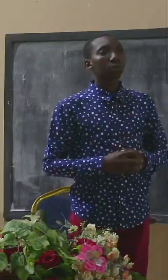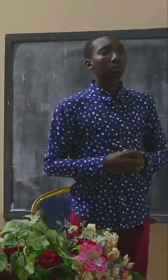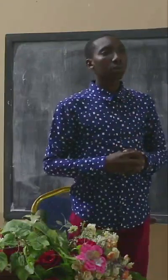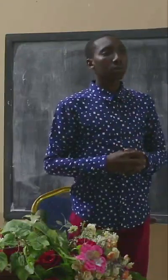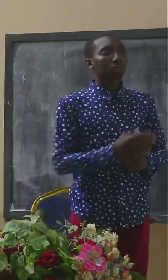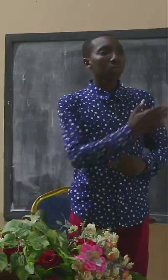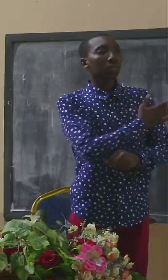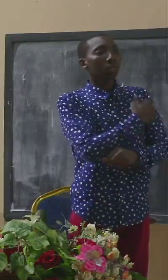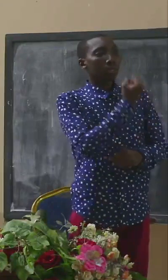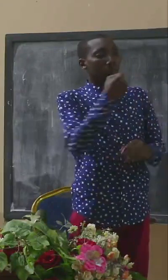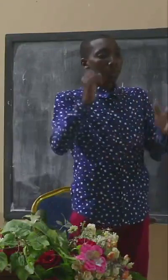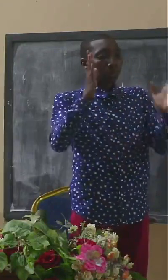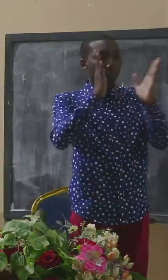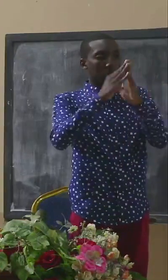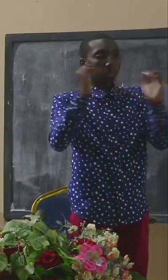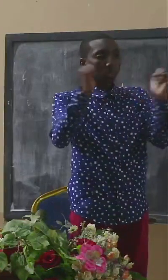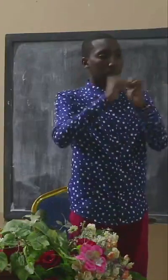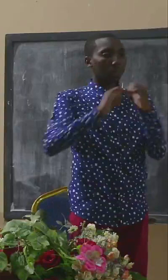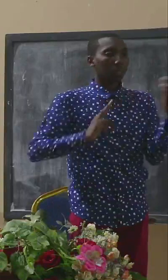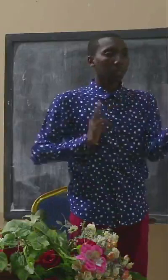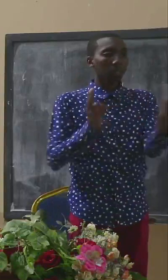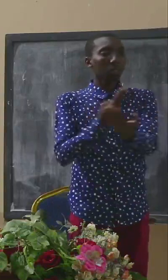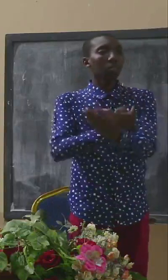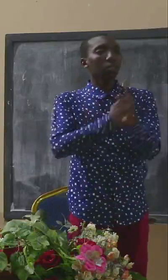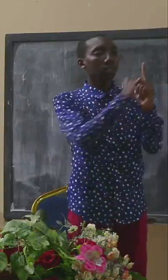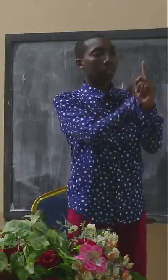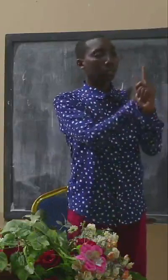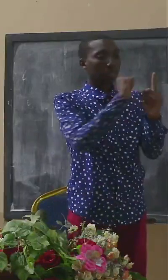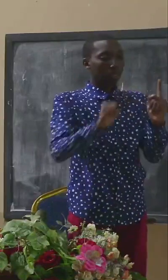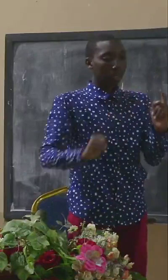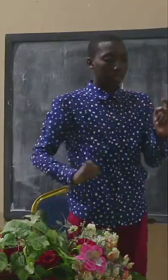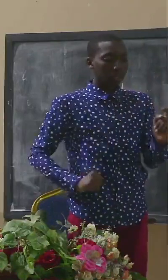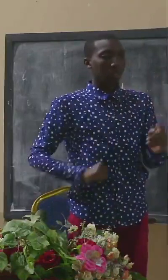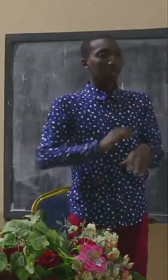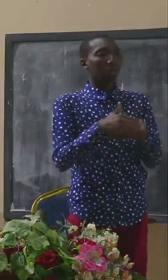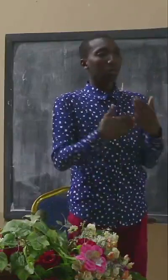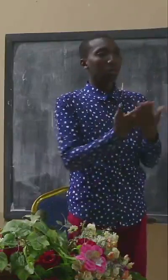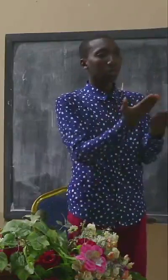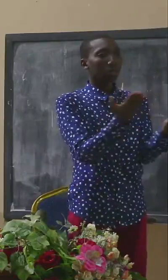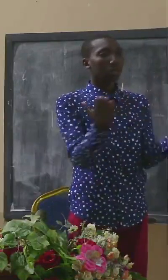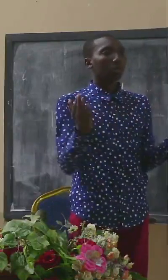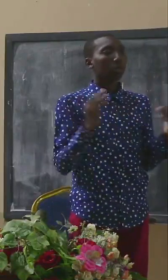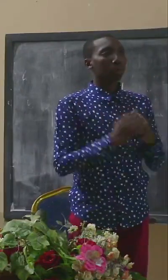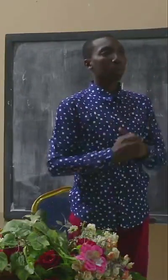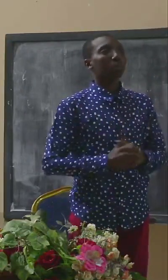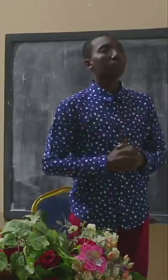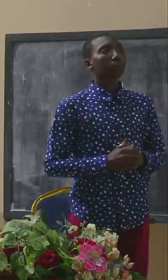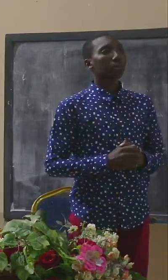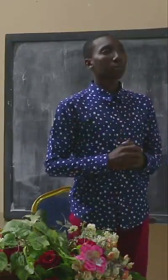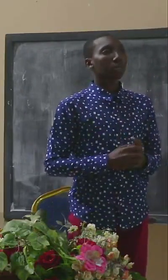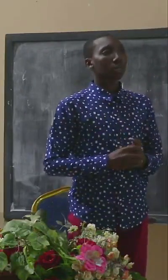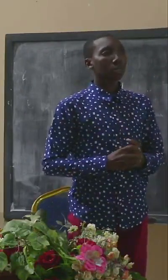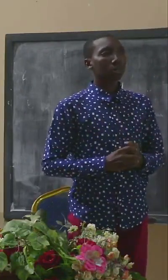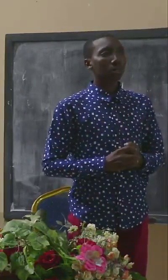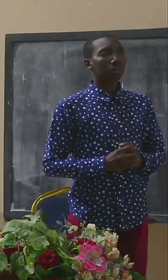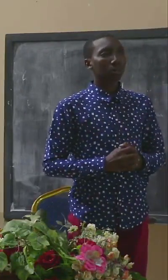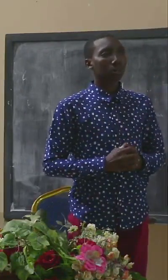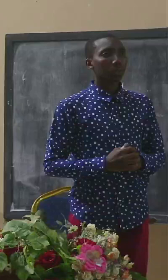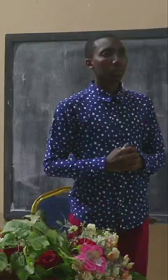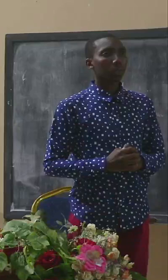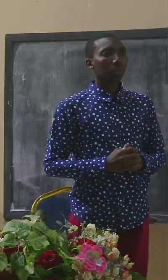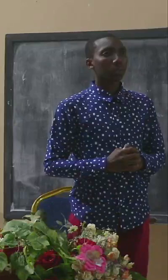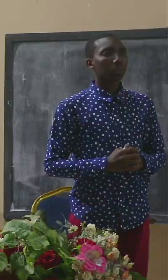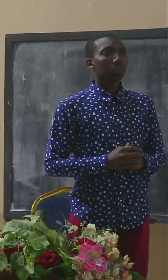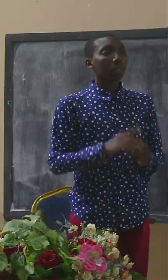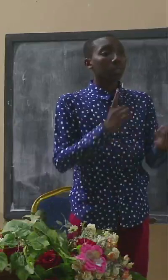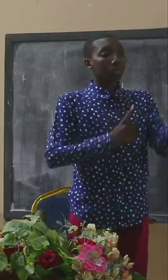Na kusanika na bwana wetu pamoja na sisi sote. Pour se réunir avec notre Seigneur et ensemble avec nous tous.